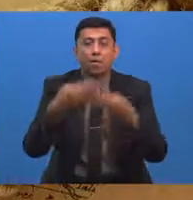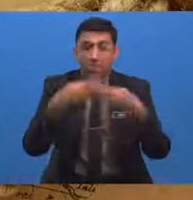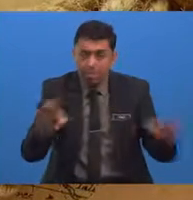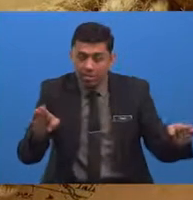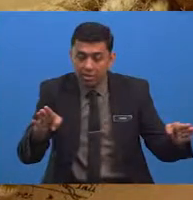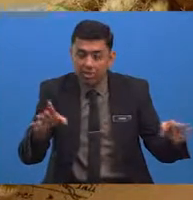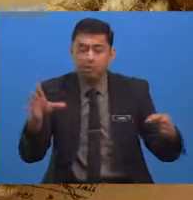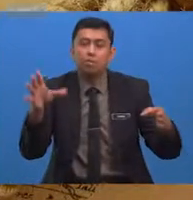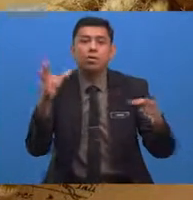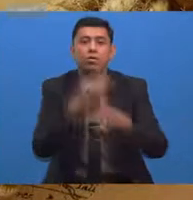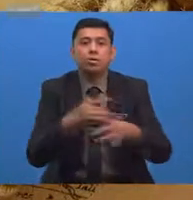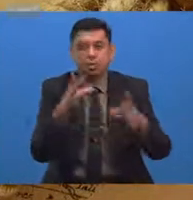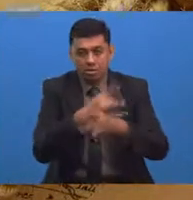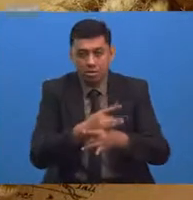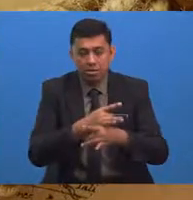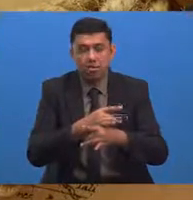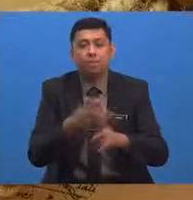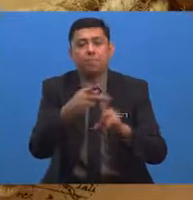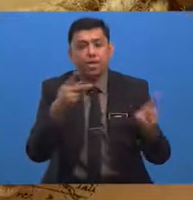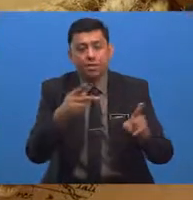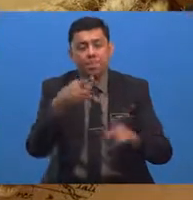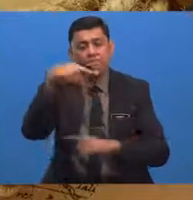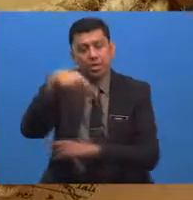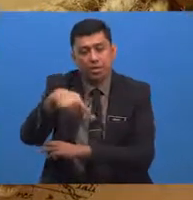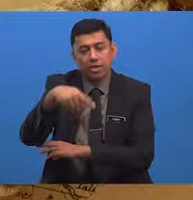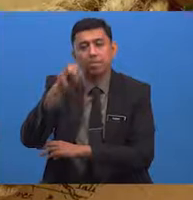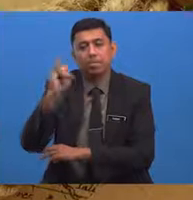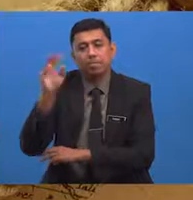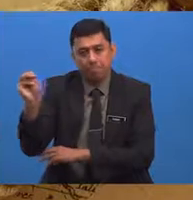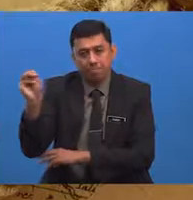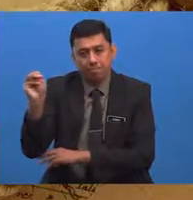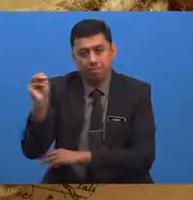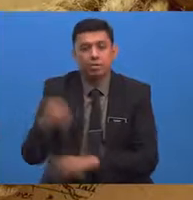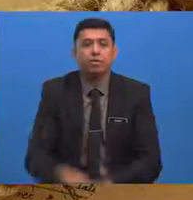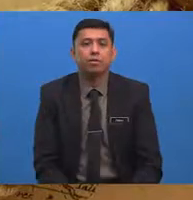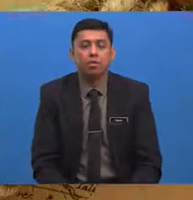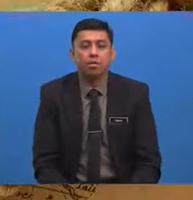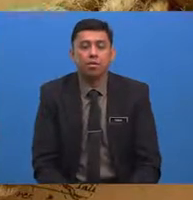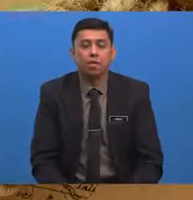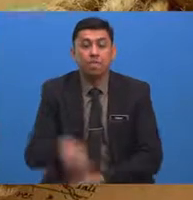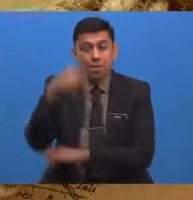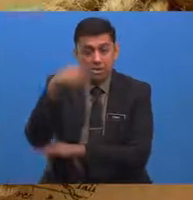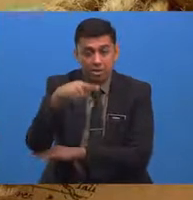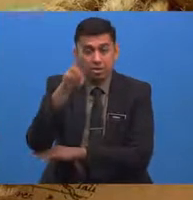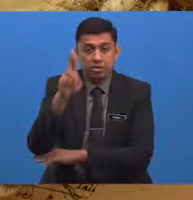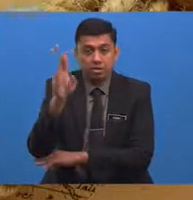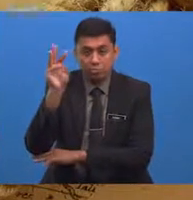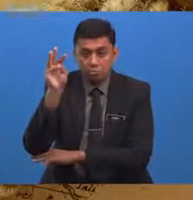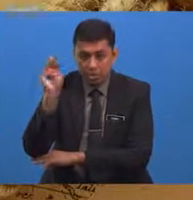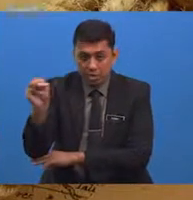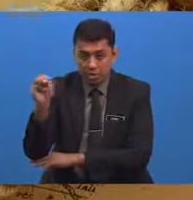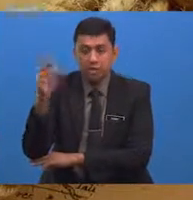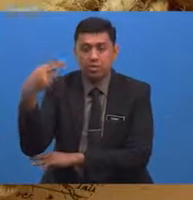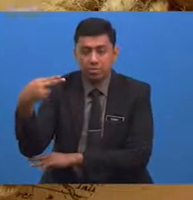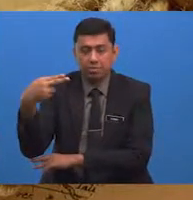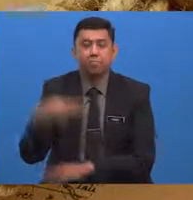Sarawak daripada cengkaman Pangeran Indra Mahkota. Pangeran Raja Muda Hashim dihantar untuk